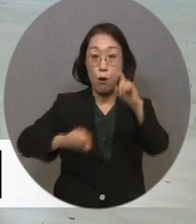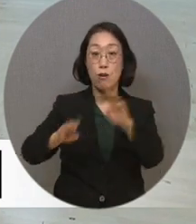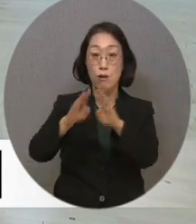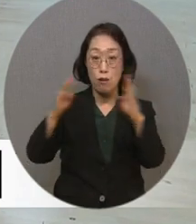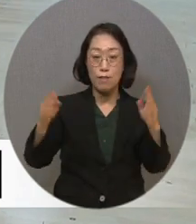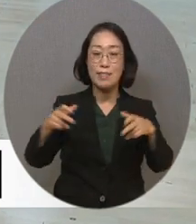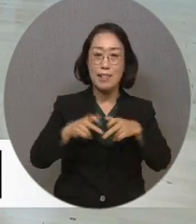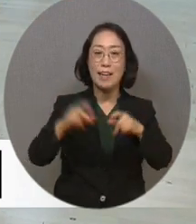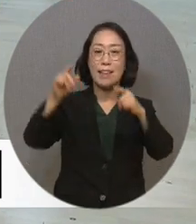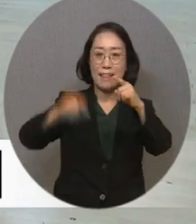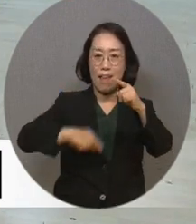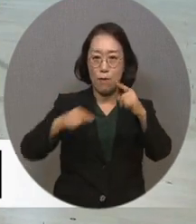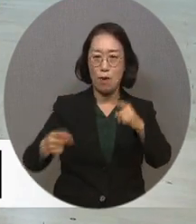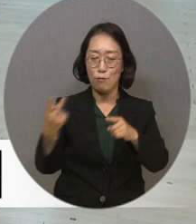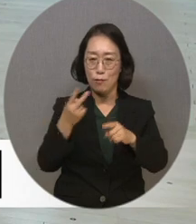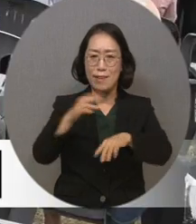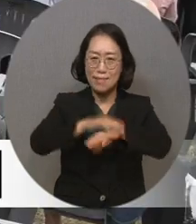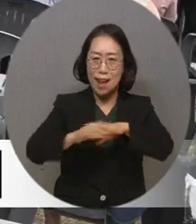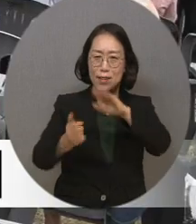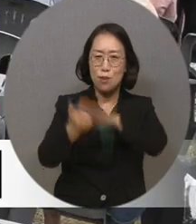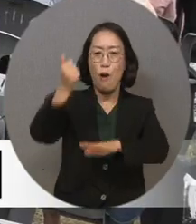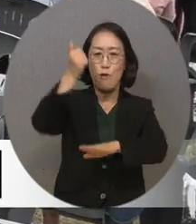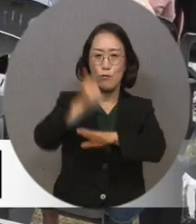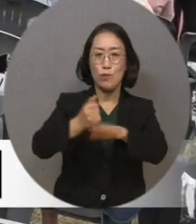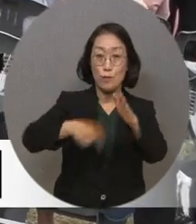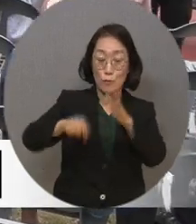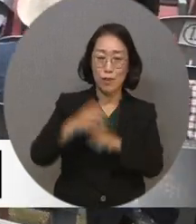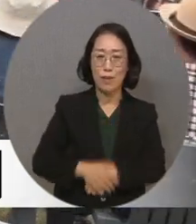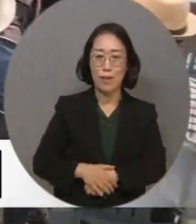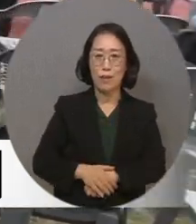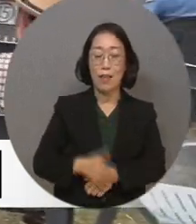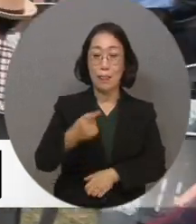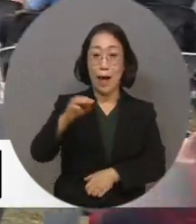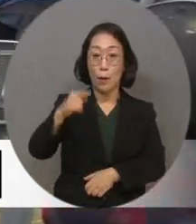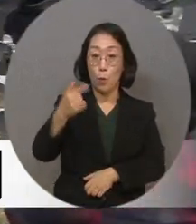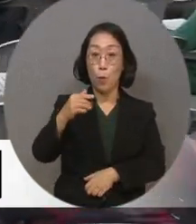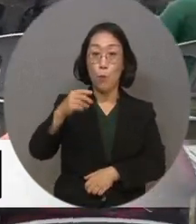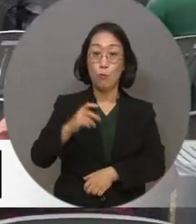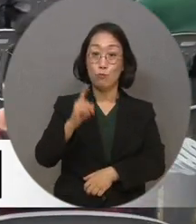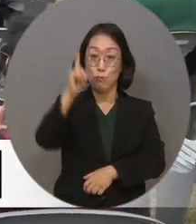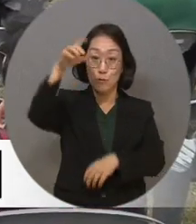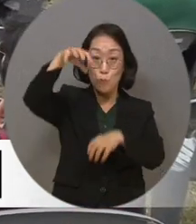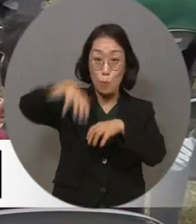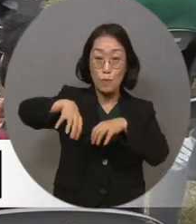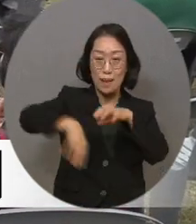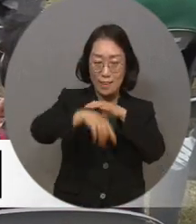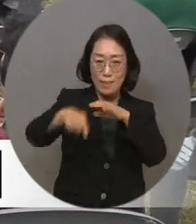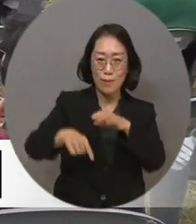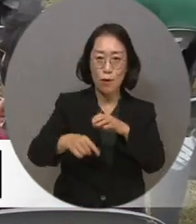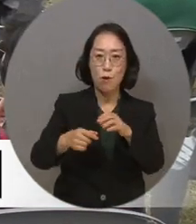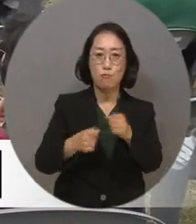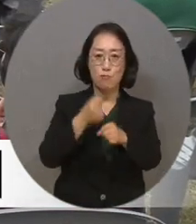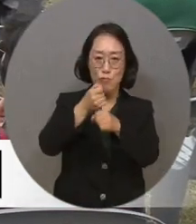전국장애인체전의 성공 개최를 기원하며 고흥 나로우주과학관에서 특별 체화식을 가졌습니다.